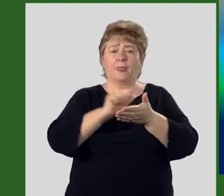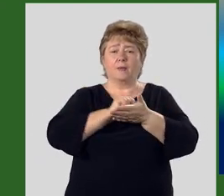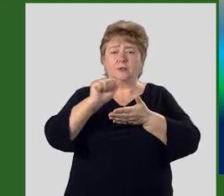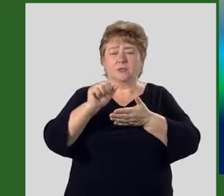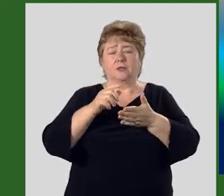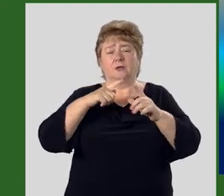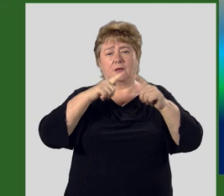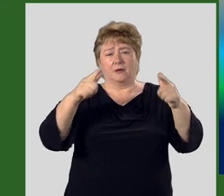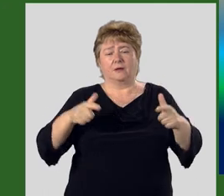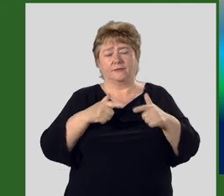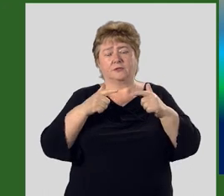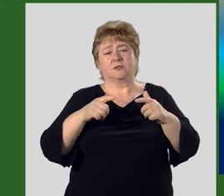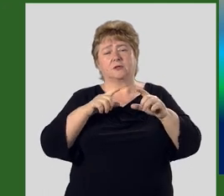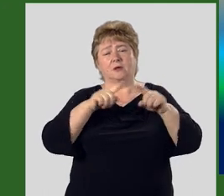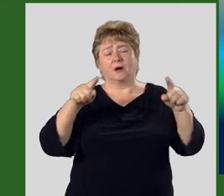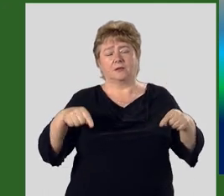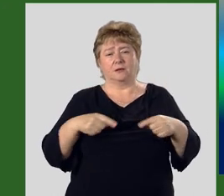напечатанных географических картах.